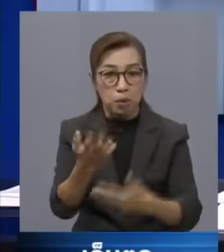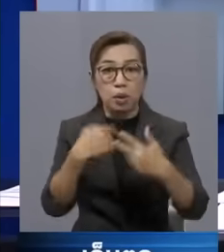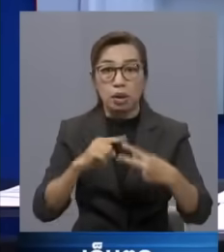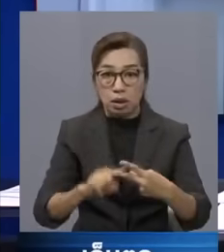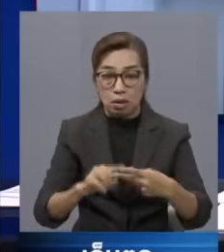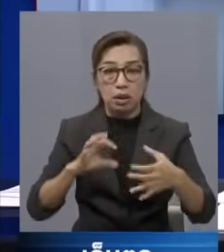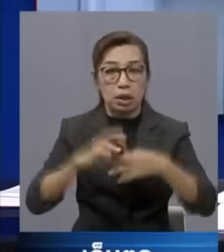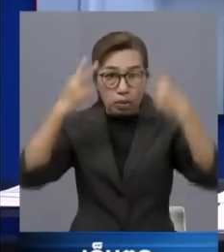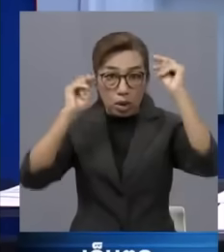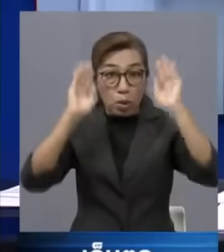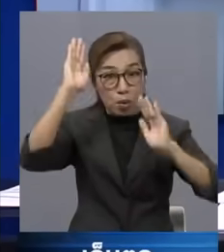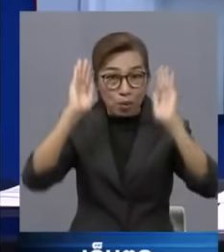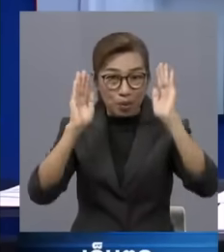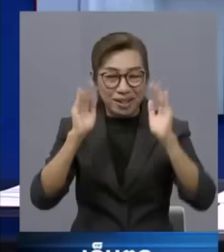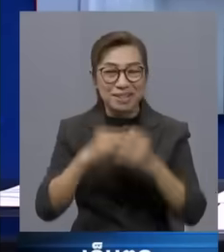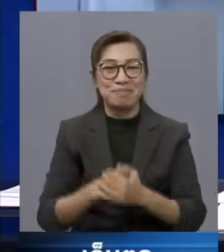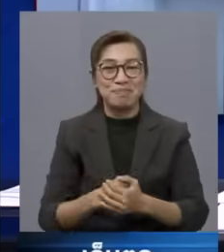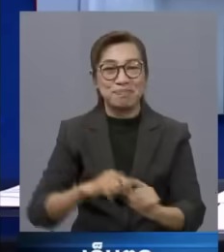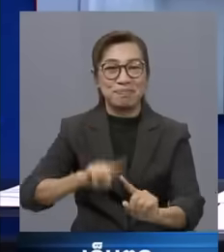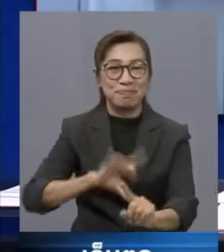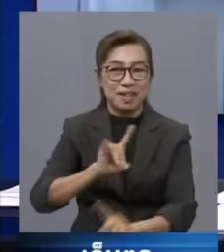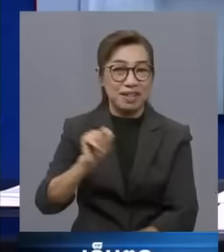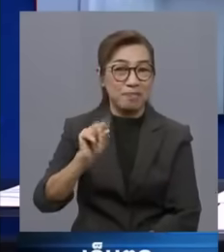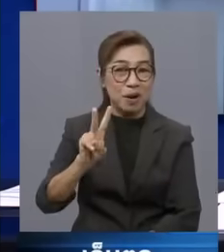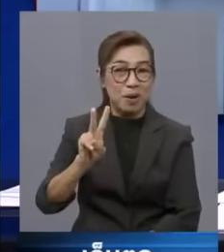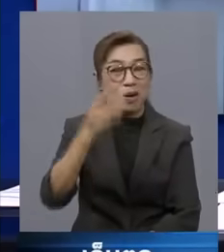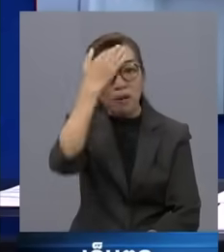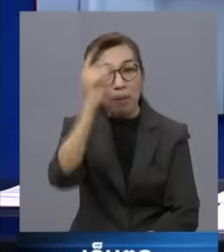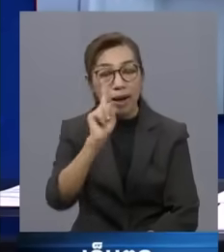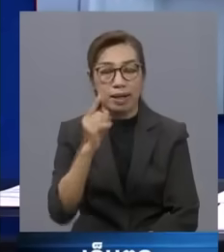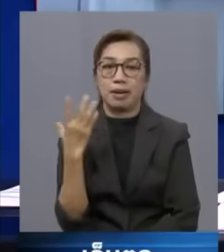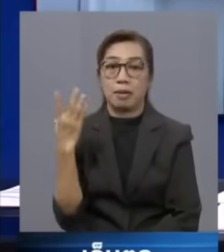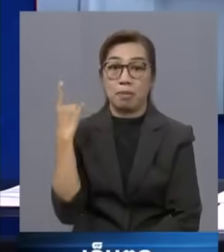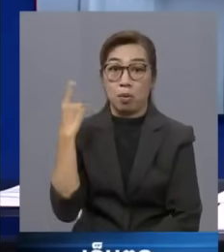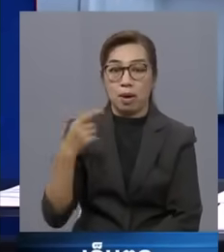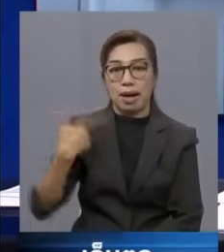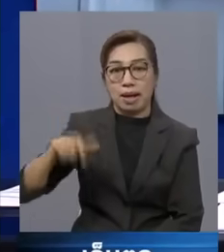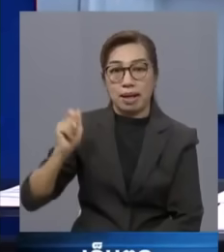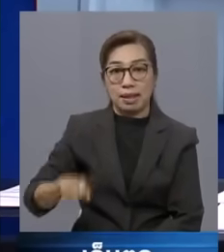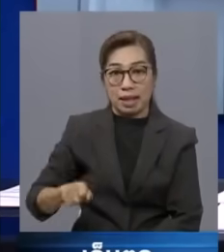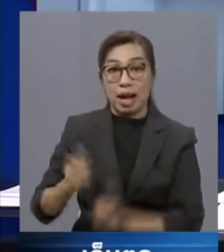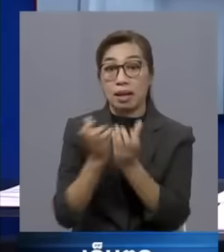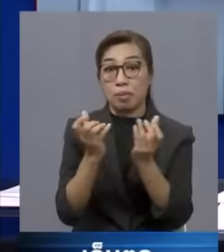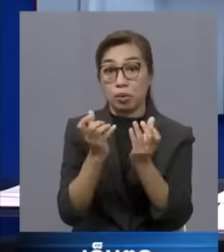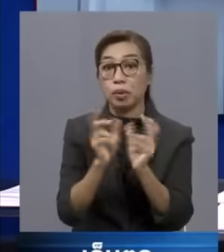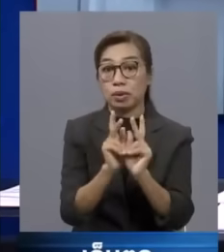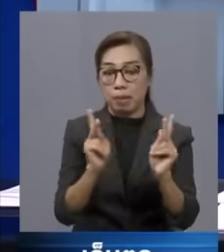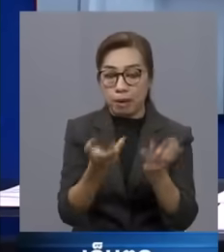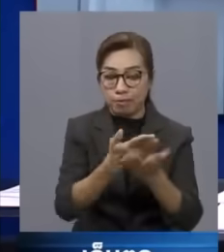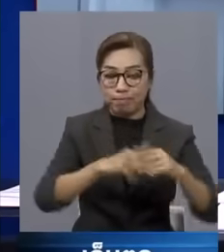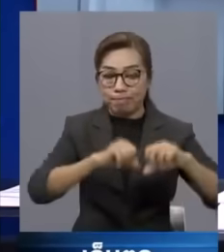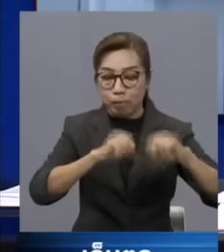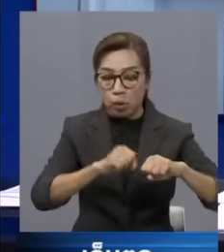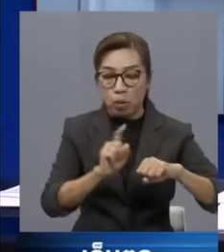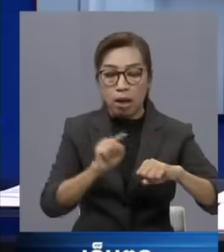โหวตเลือกนายกเอ่อเคาะไปวันที่ 22เนี่ยนะครับส่วนหนึ่งก็พอเมื่อวานนี้รักษารัฐธรรมนูญล่ะครับที่มีมติออกมาไม่